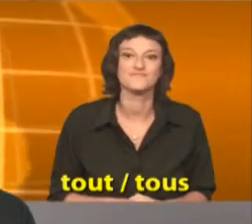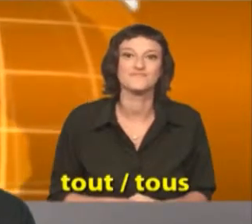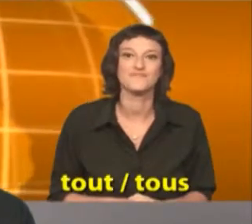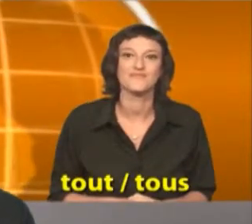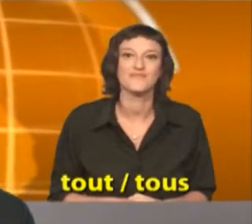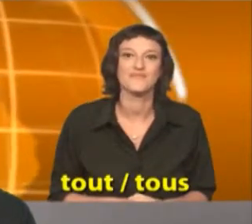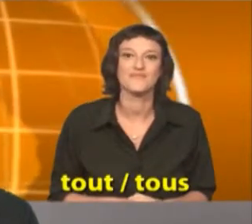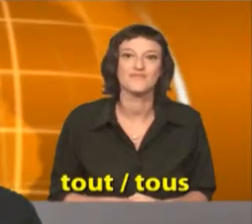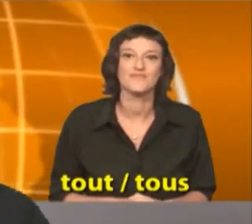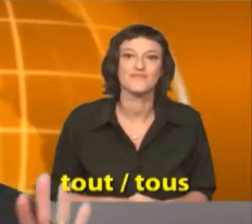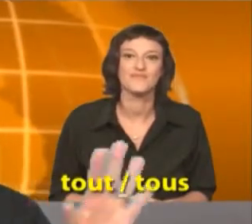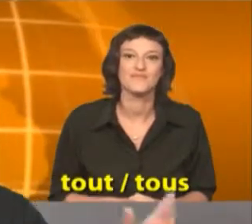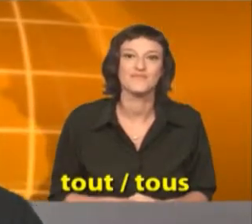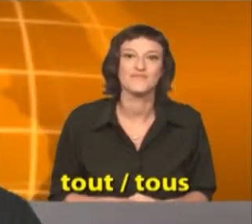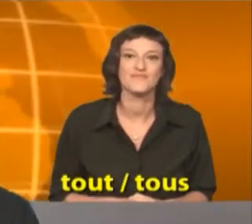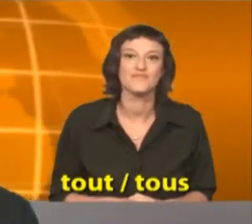Tutto.